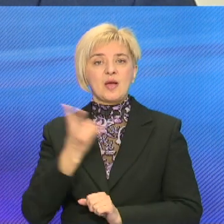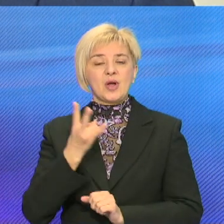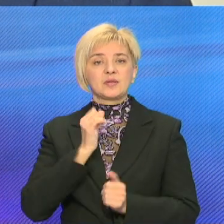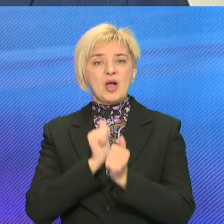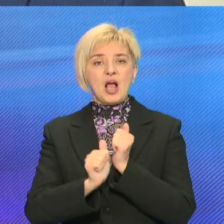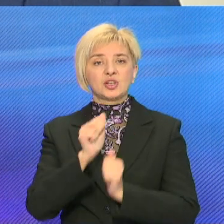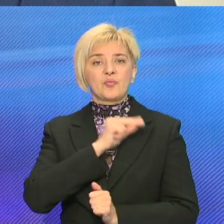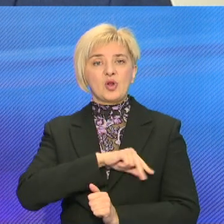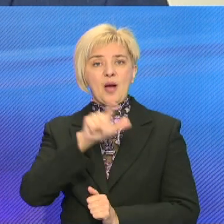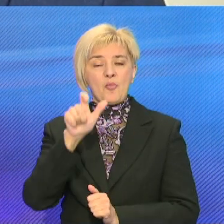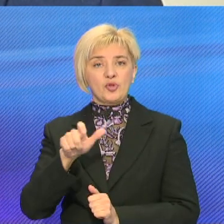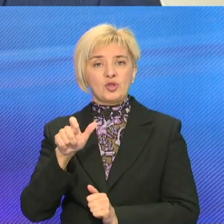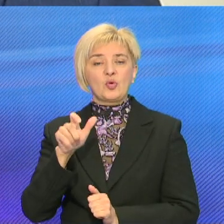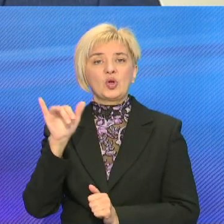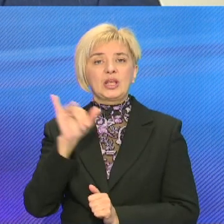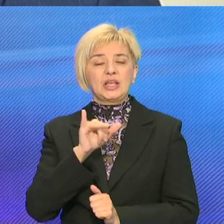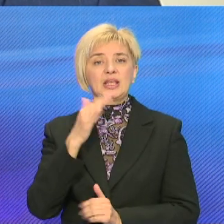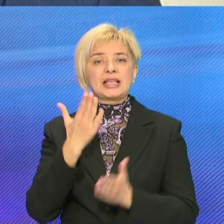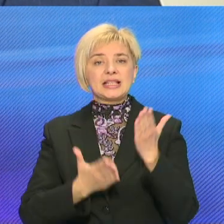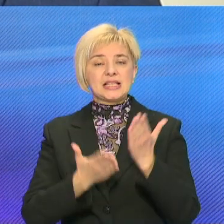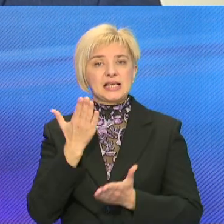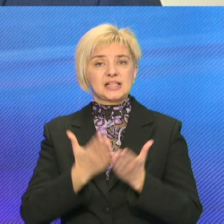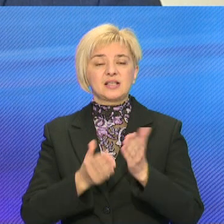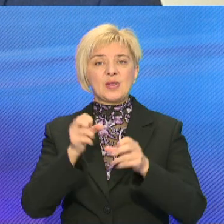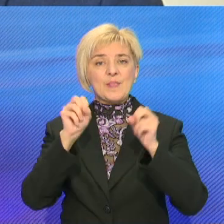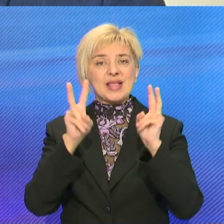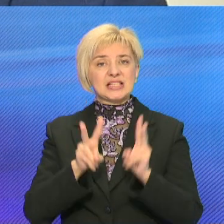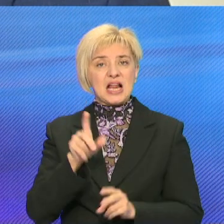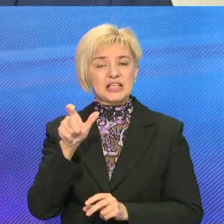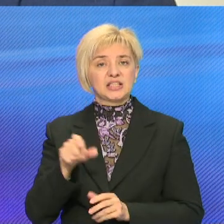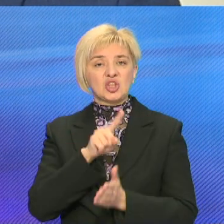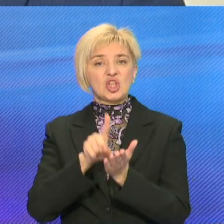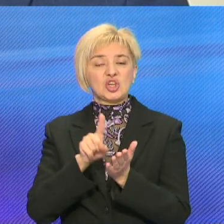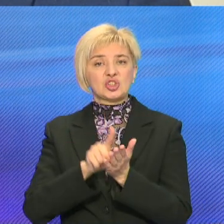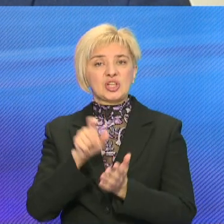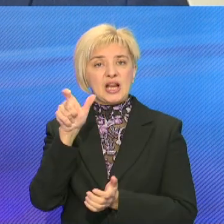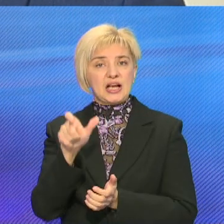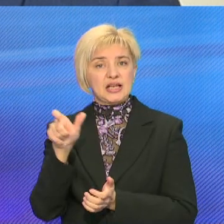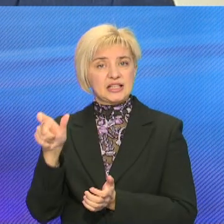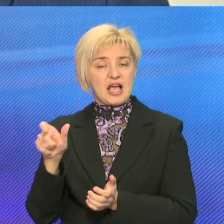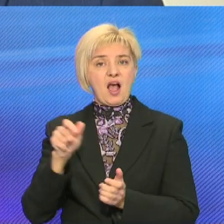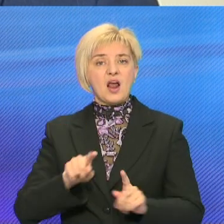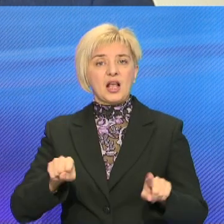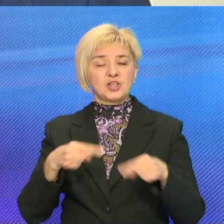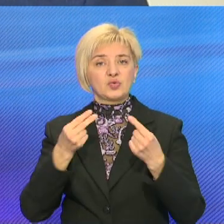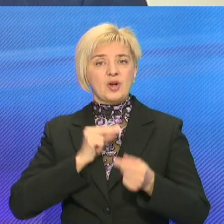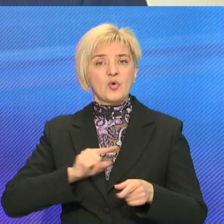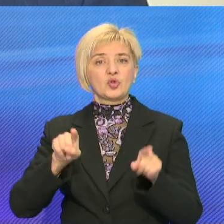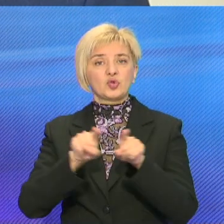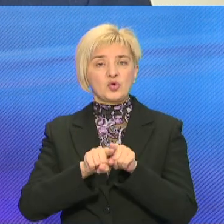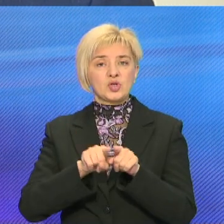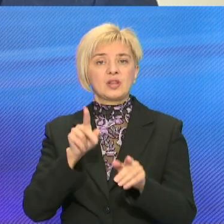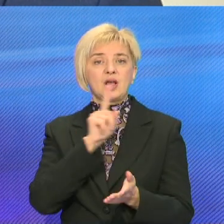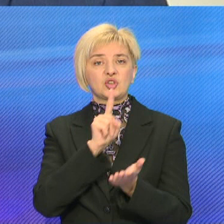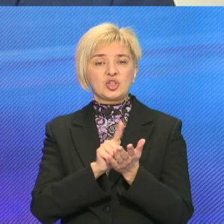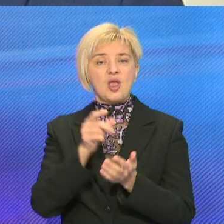каждому работнику, и если специалисты и должностные лица организуют работы, то, соответственно, тоже должны